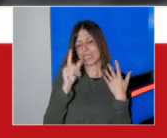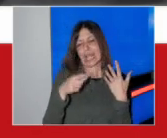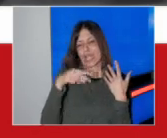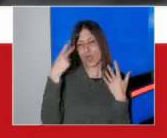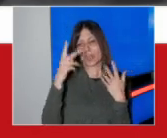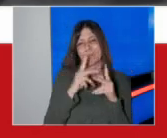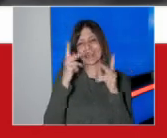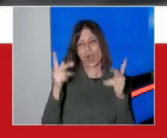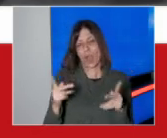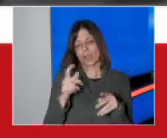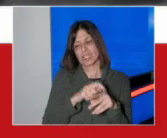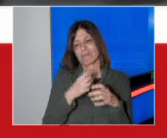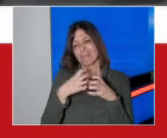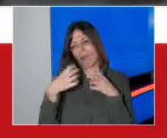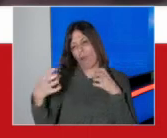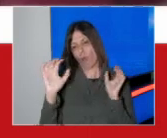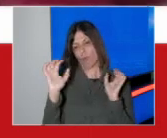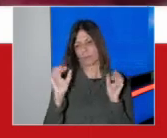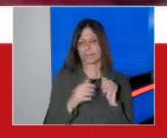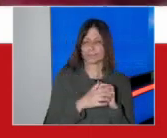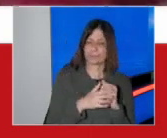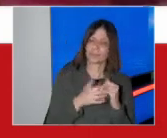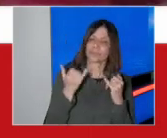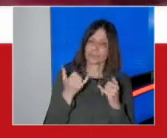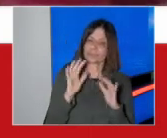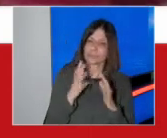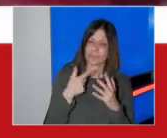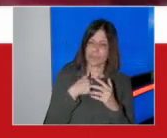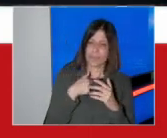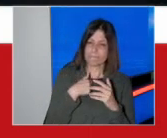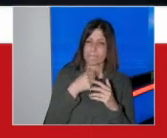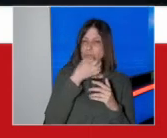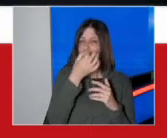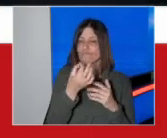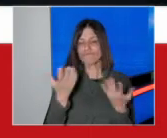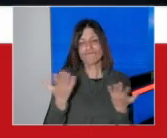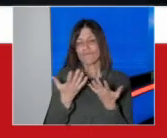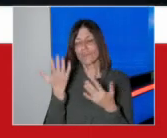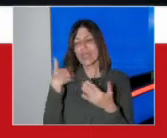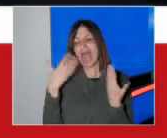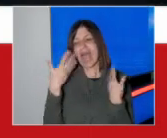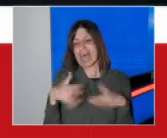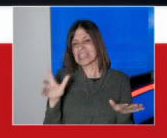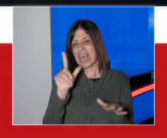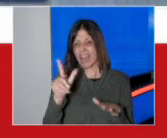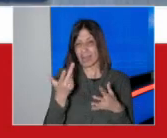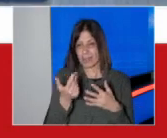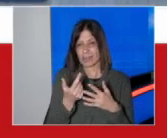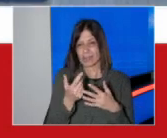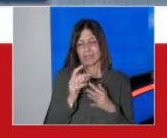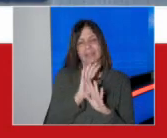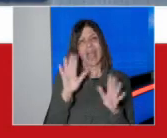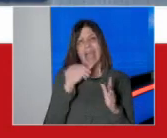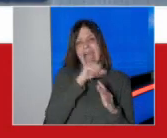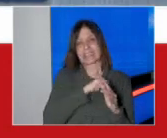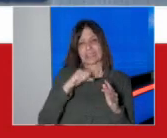הפתרון לטווח הארוך. זהו, אז אם אני עכשיו בכל זאת שואל אותך, איפה היה חסר לך, נגיד, פרט באמת